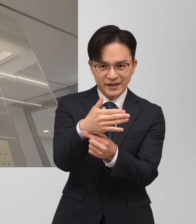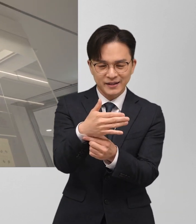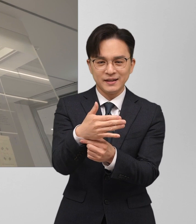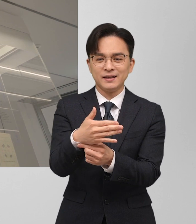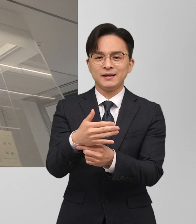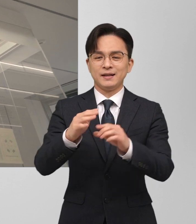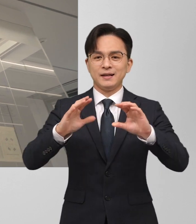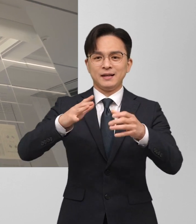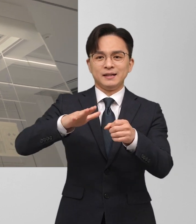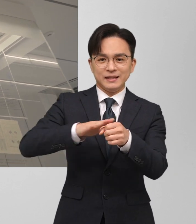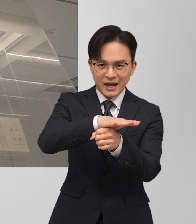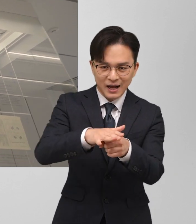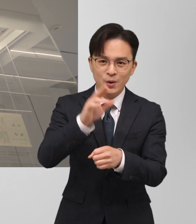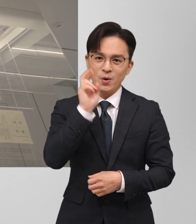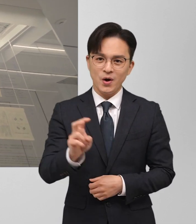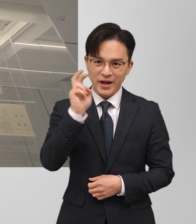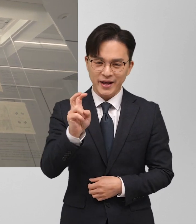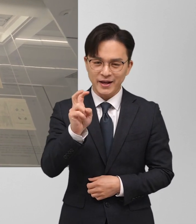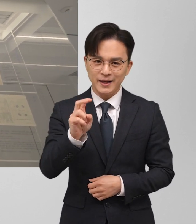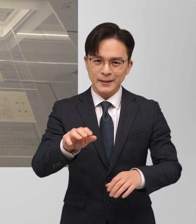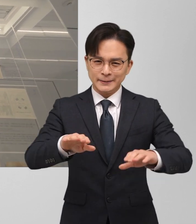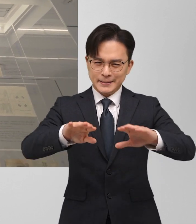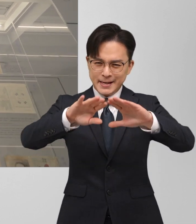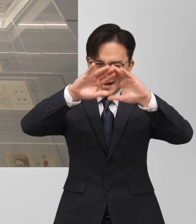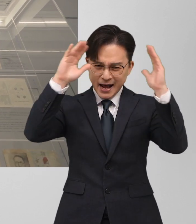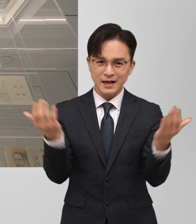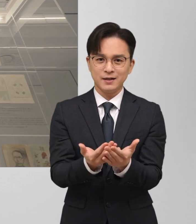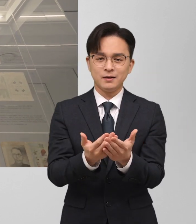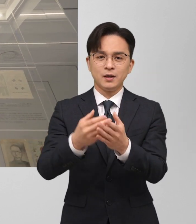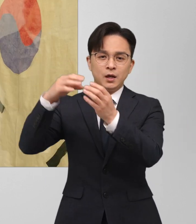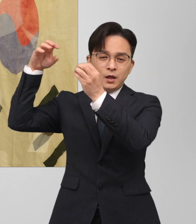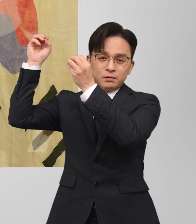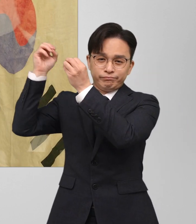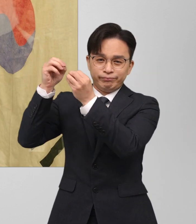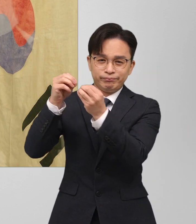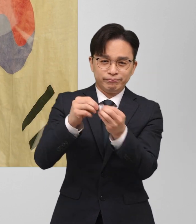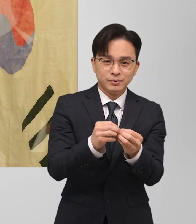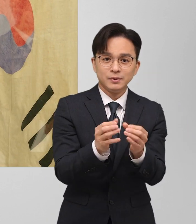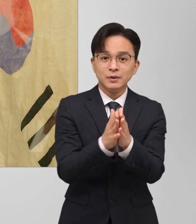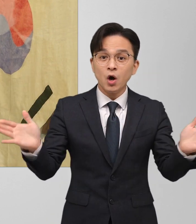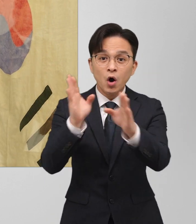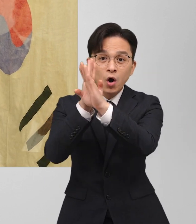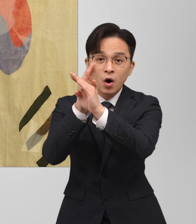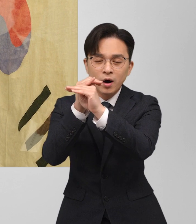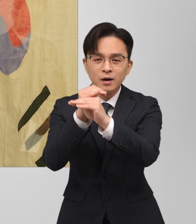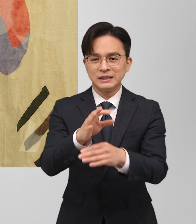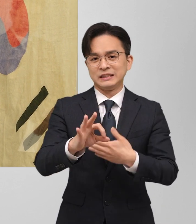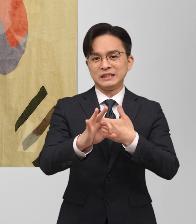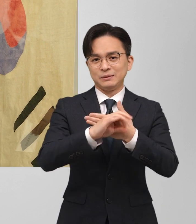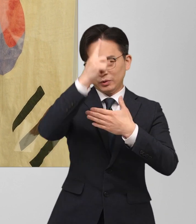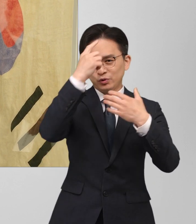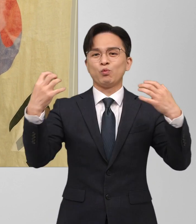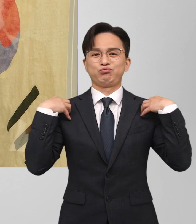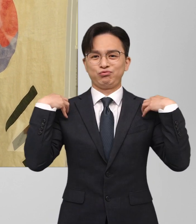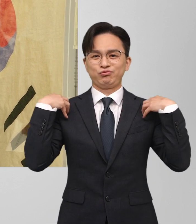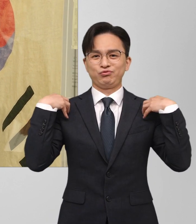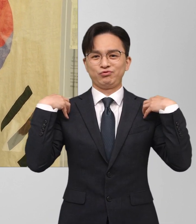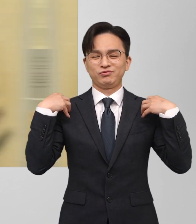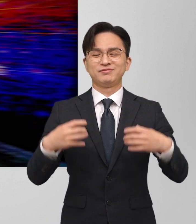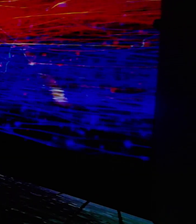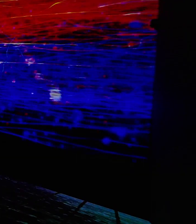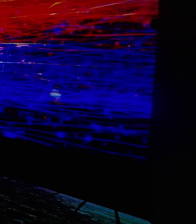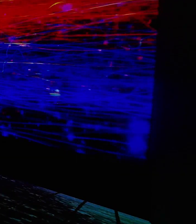애국가까지 대한민국 임시정부에서부터 이어져 내려왔다라는 그런 사실을 확인할 수 있는 유물이라고 할 수 있습니다. 예.